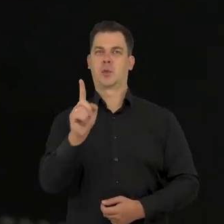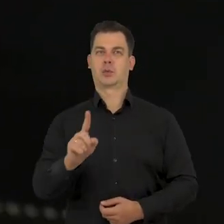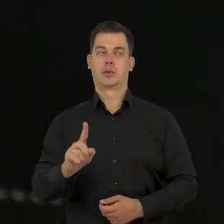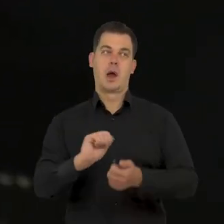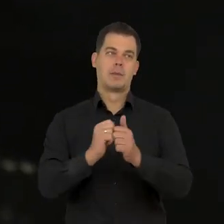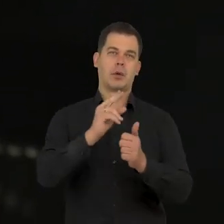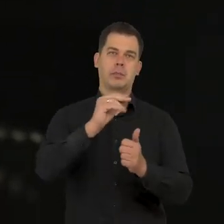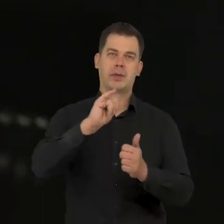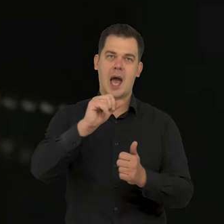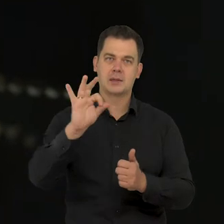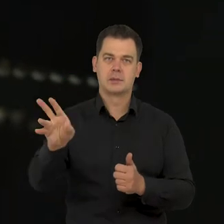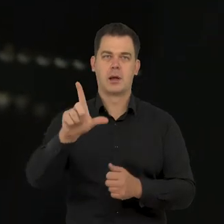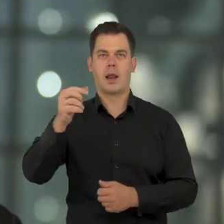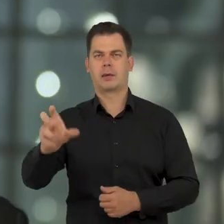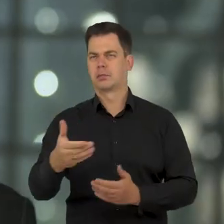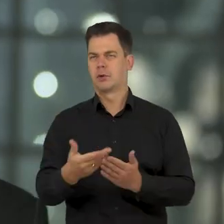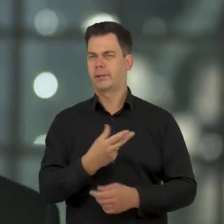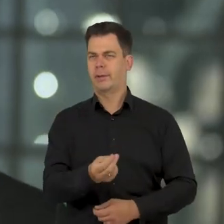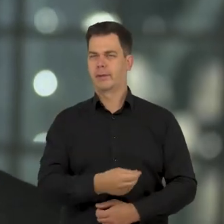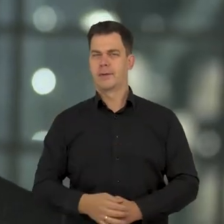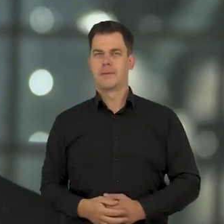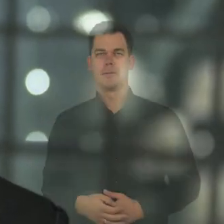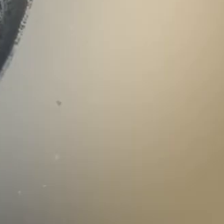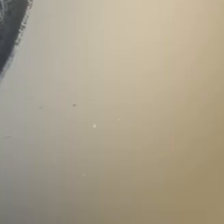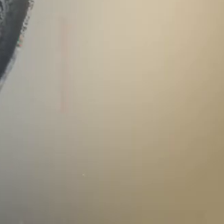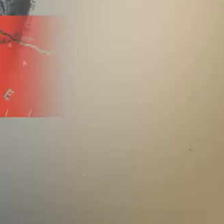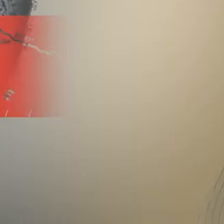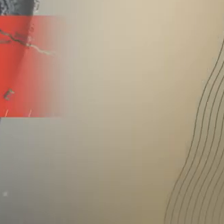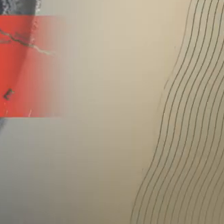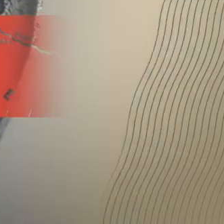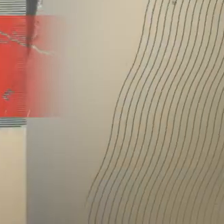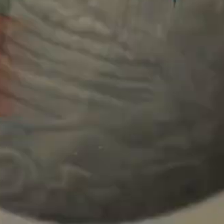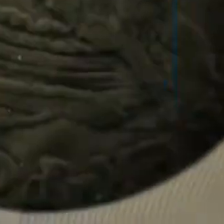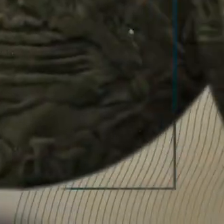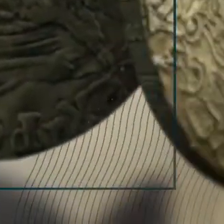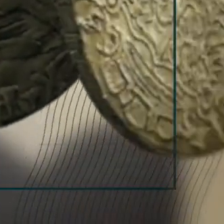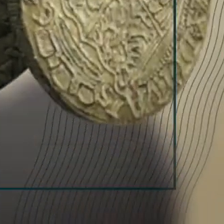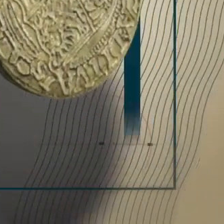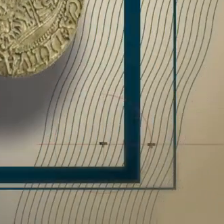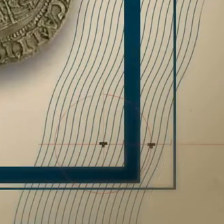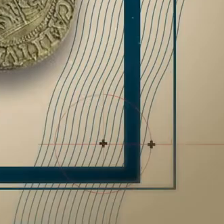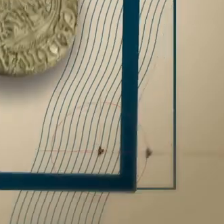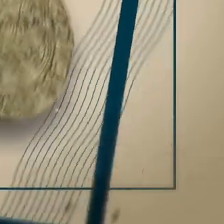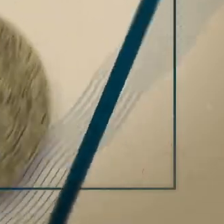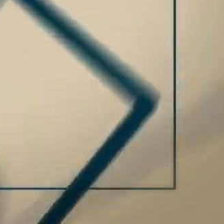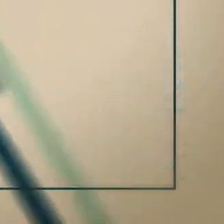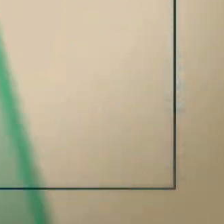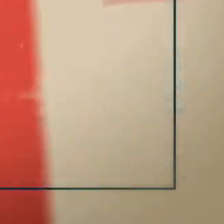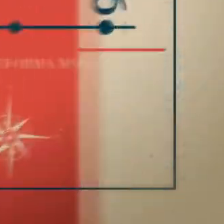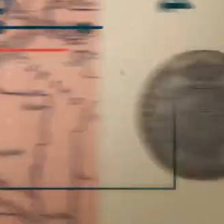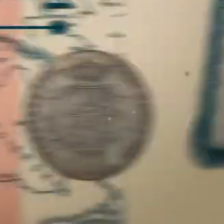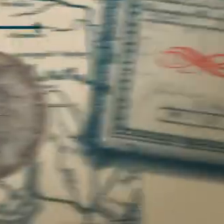Dowiemy się, dlaczego nasza waluta to złoty, a nie piast albo lech. Czołówka programu. Zmieniające się